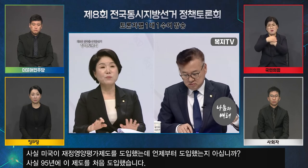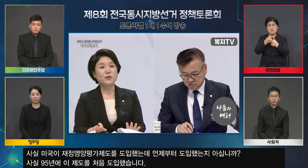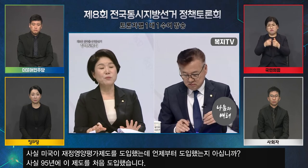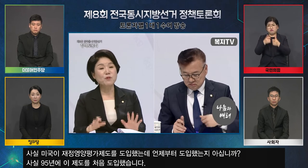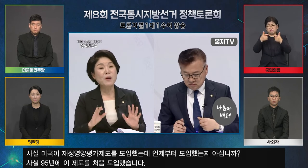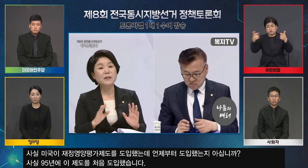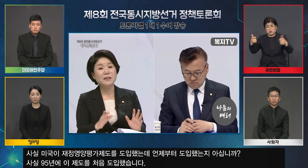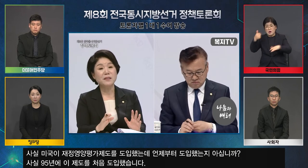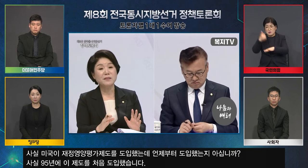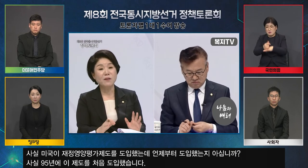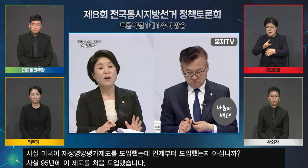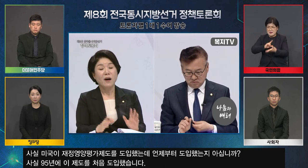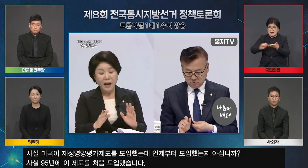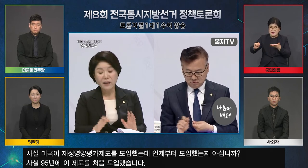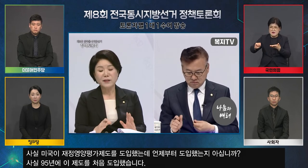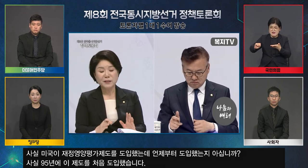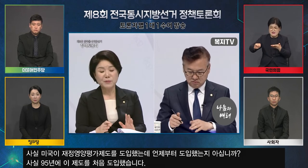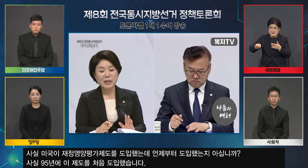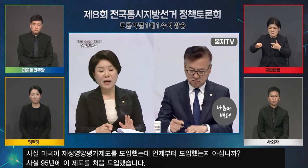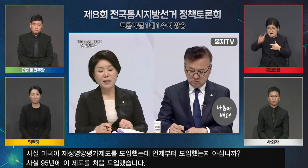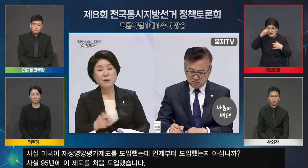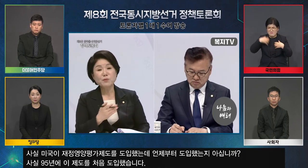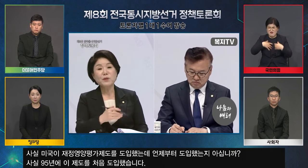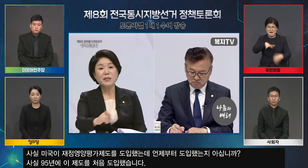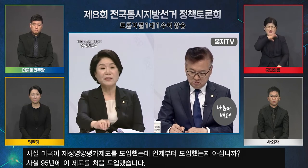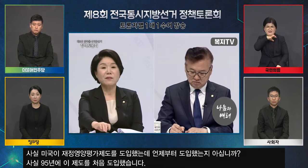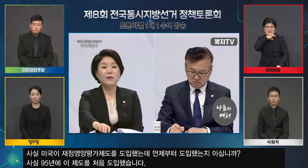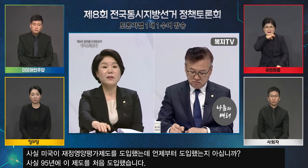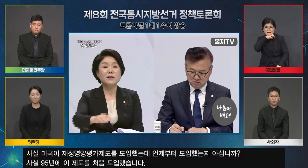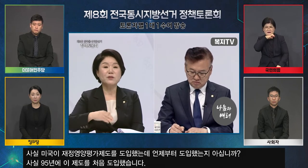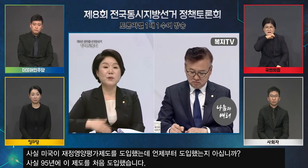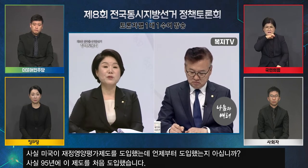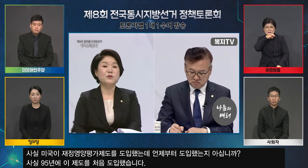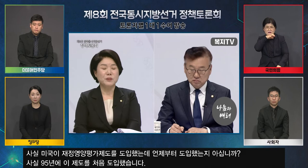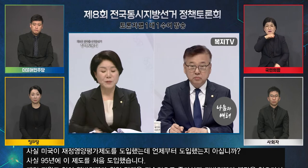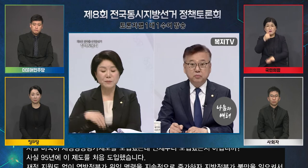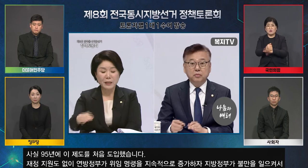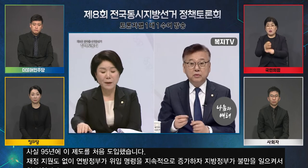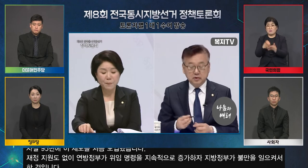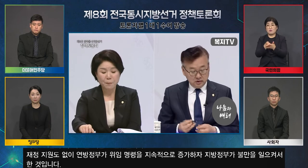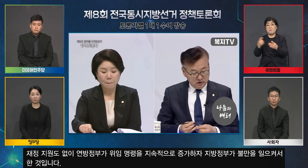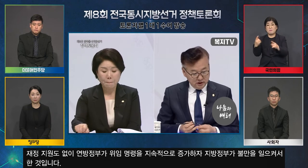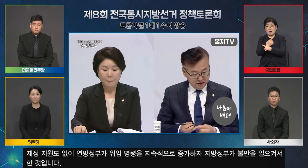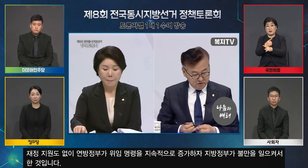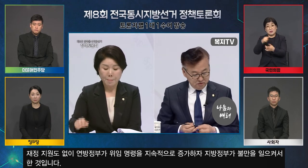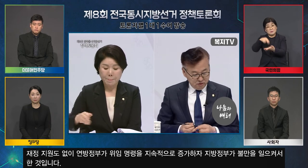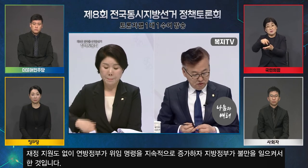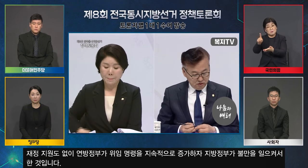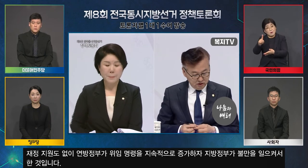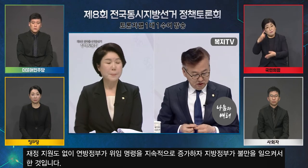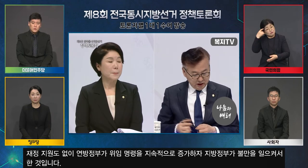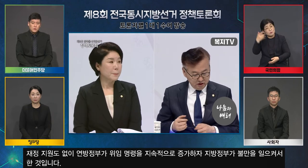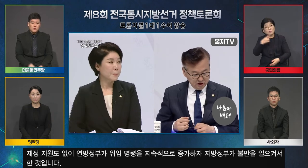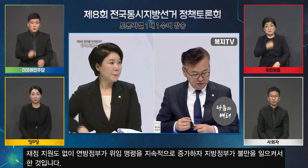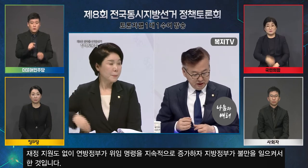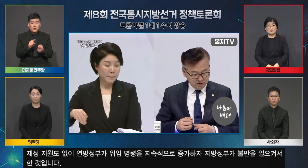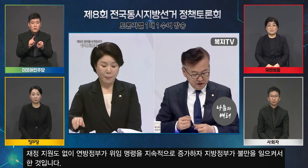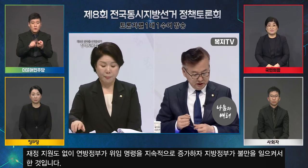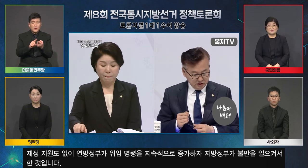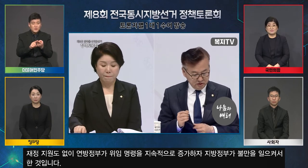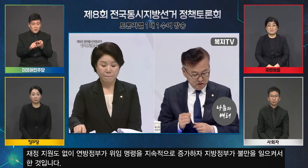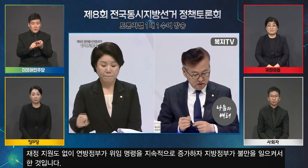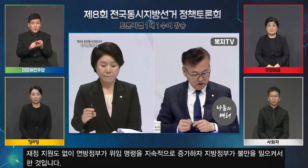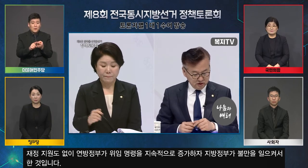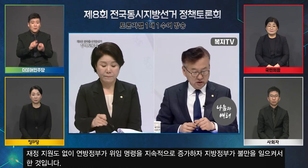지방정부들이 불만을 일으켜서 한 것입니다. 이 부분에 대해서 의견을 좀 여쭙고 싶습니다. 네, 그건 당연하신